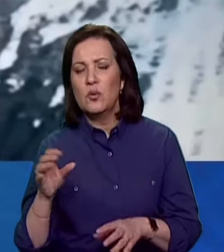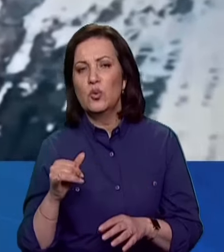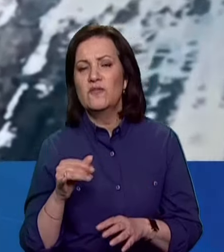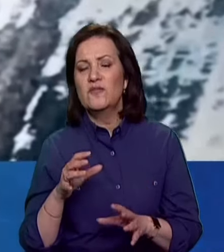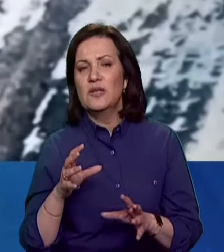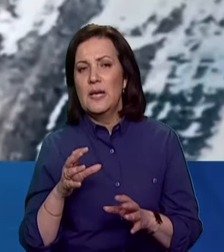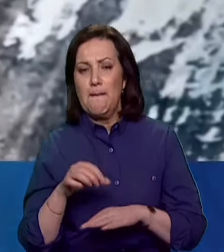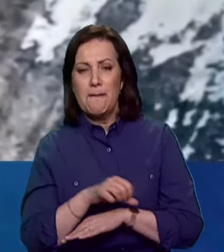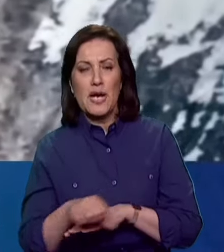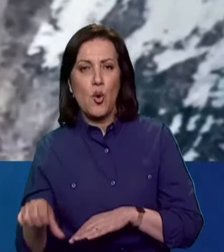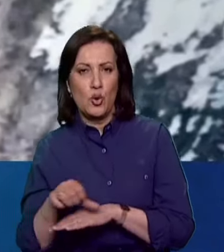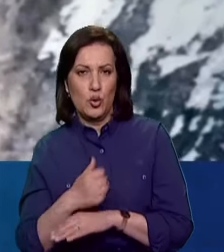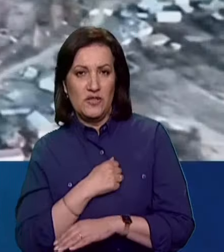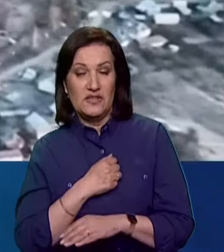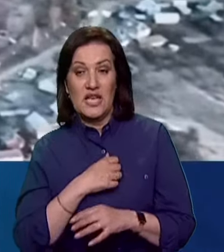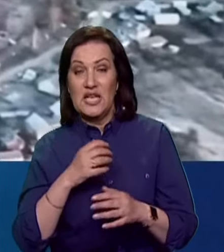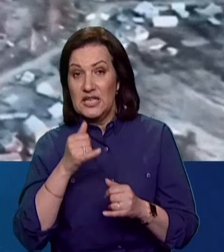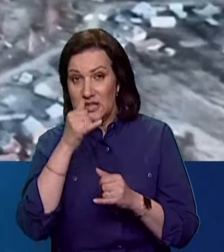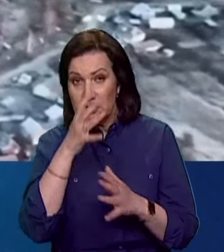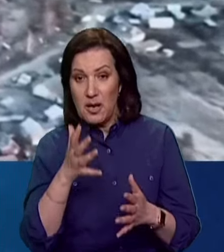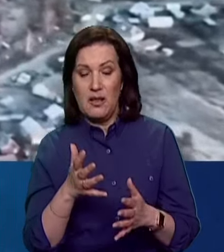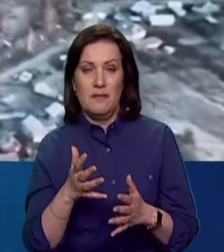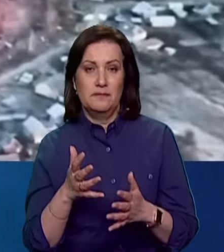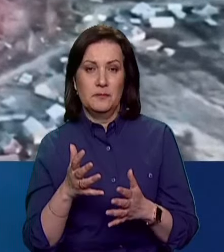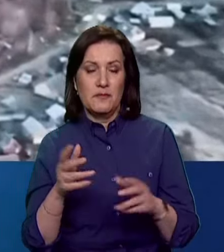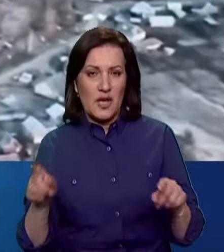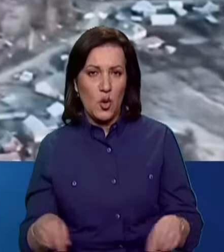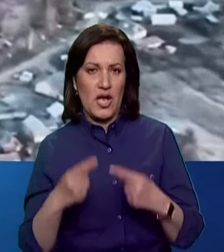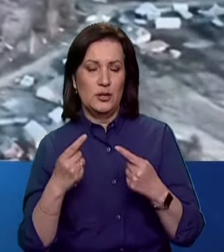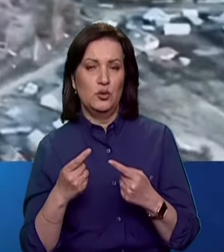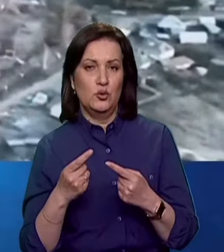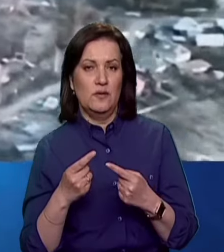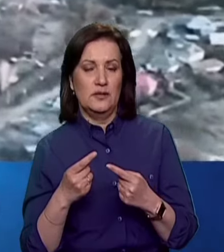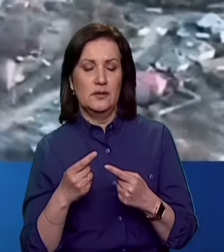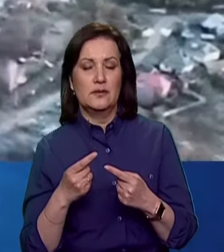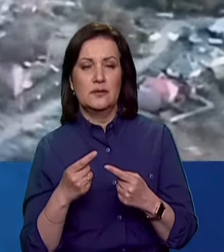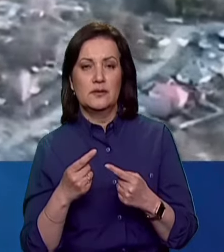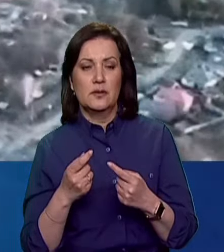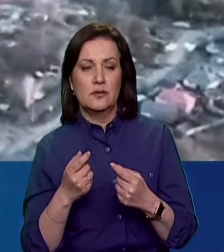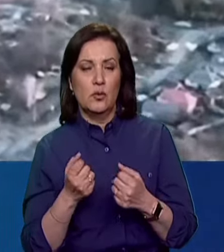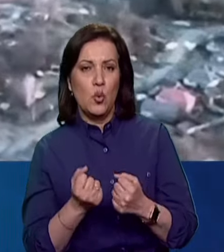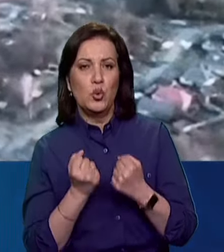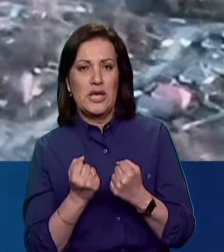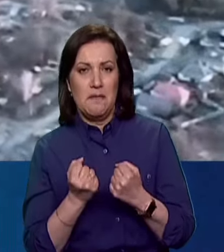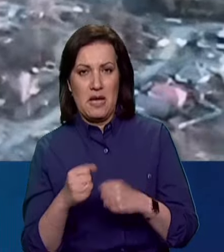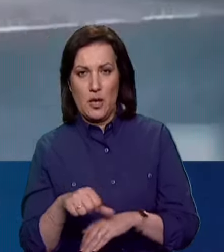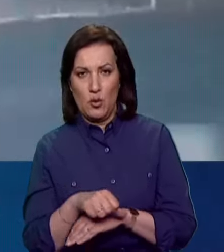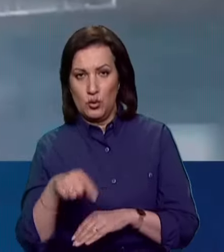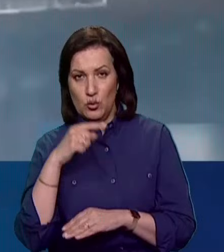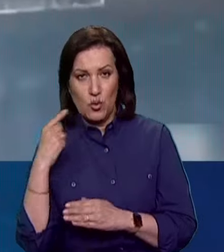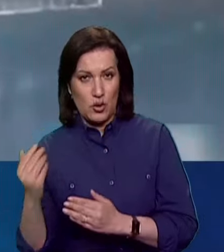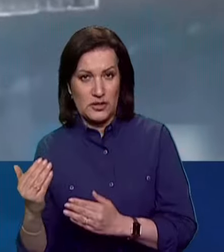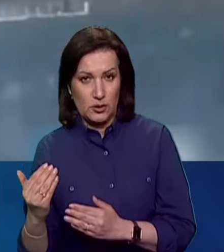себе прикордонні війська, не зуміла належним чином організувати, скажімо, утримання кордону,